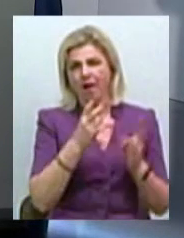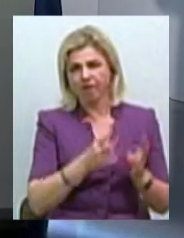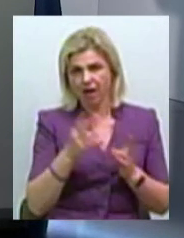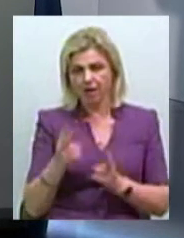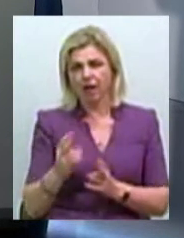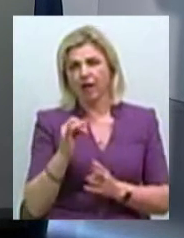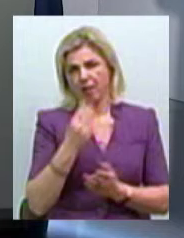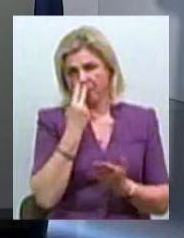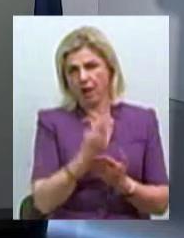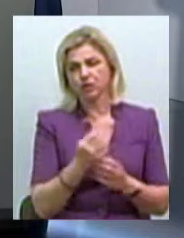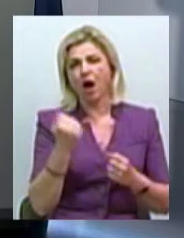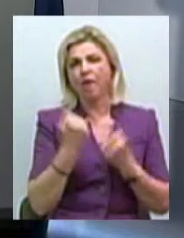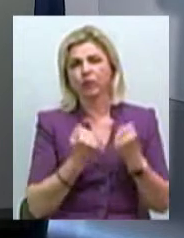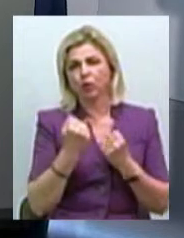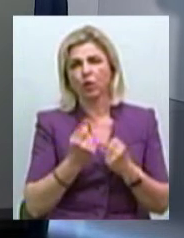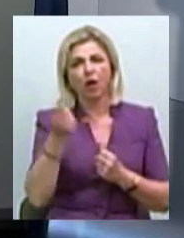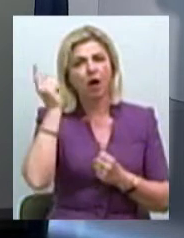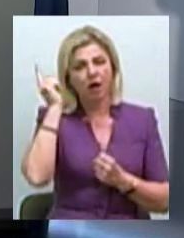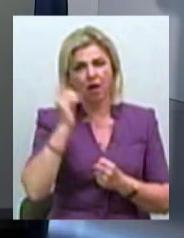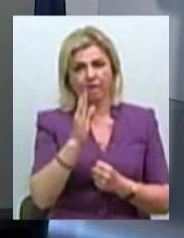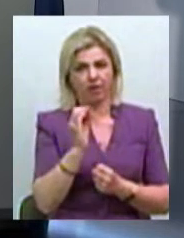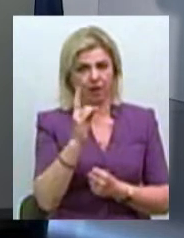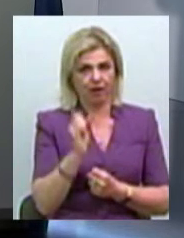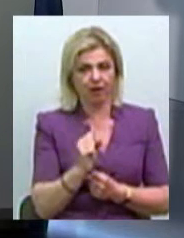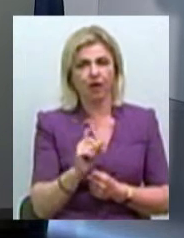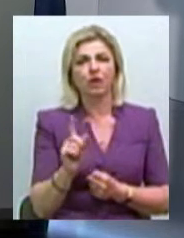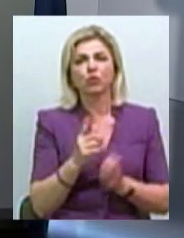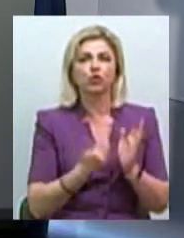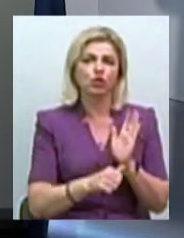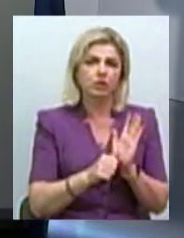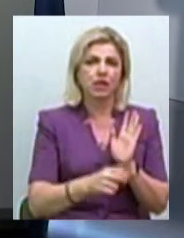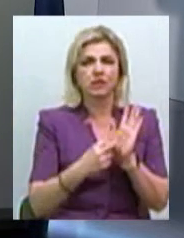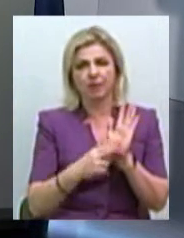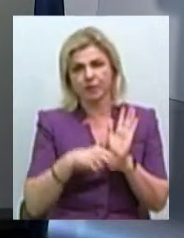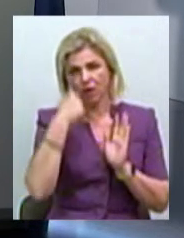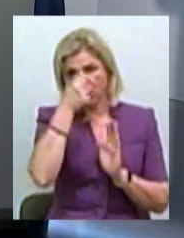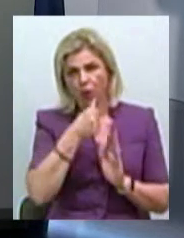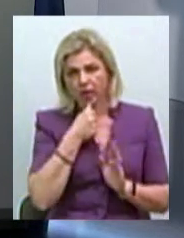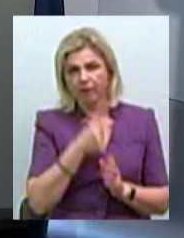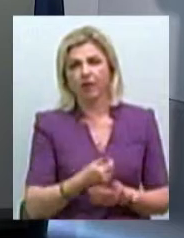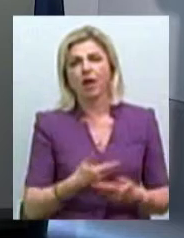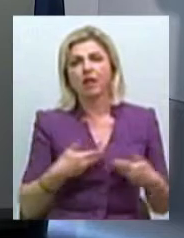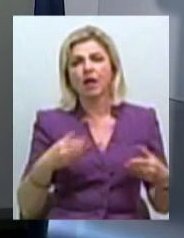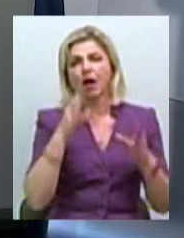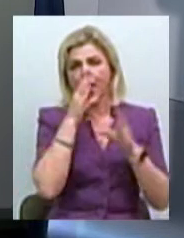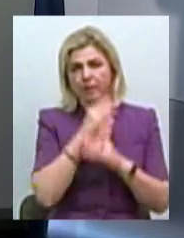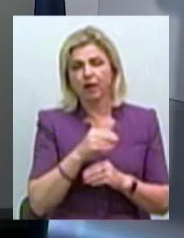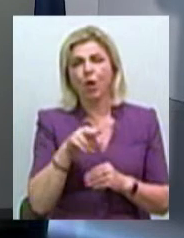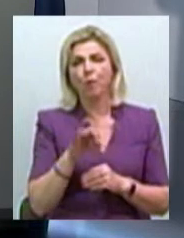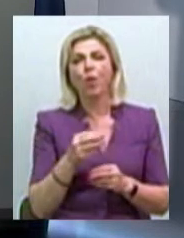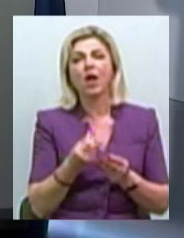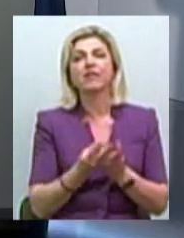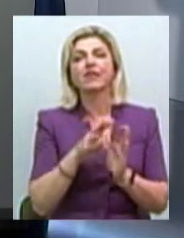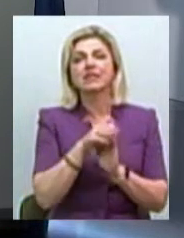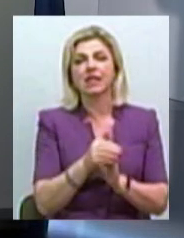це автомобілі минулого століття, десь 60-х, 70-х років. Нам вдалося по інвестиційній програмі